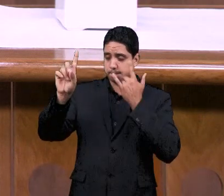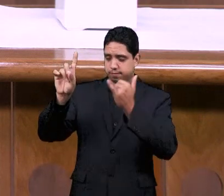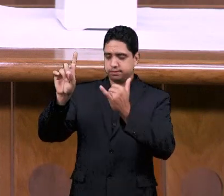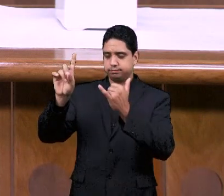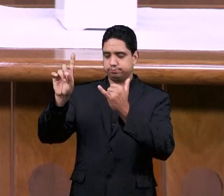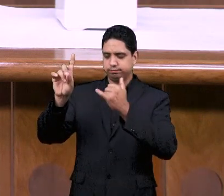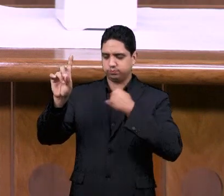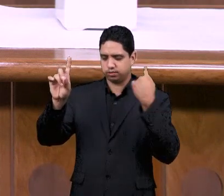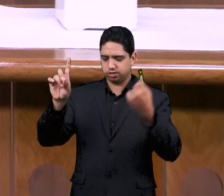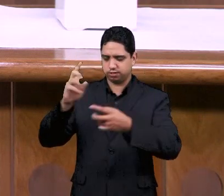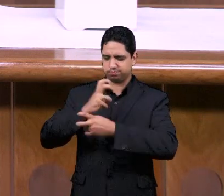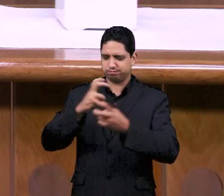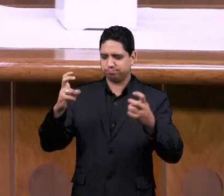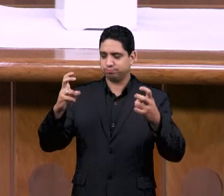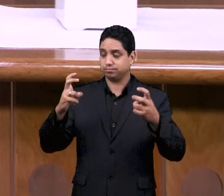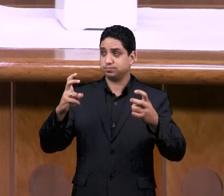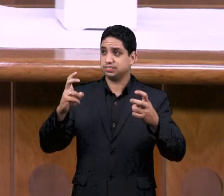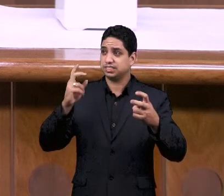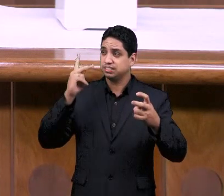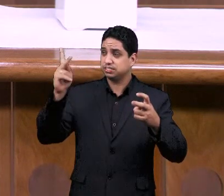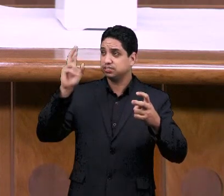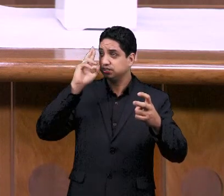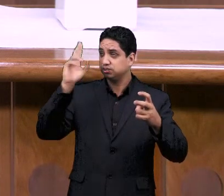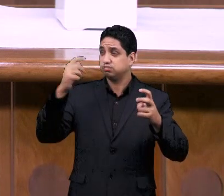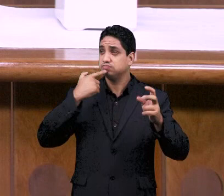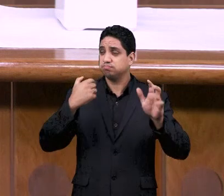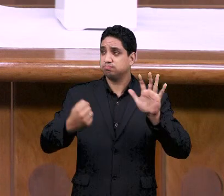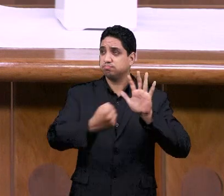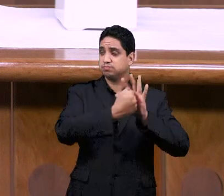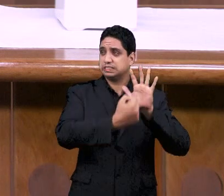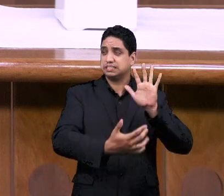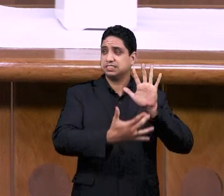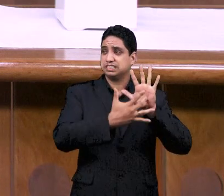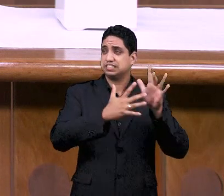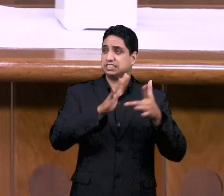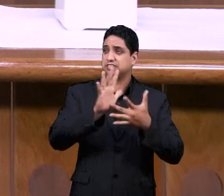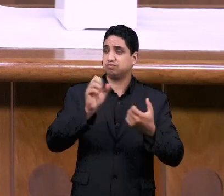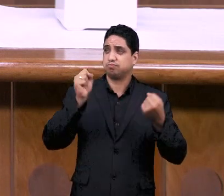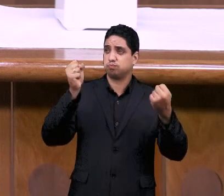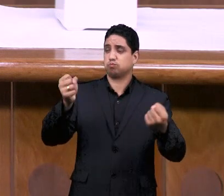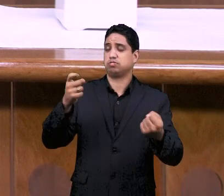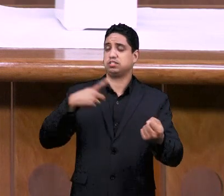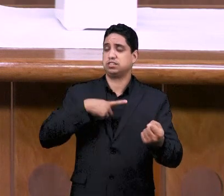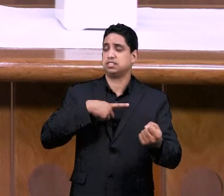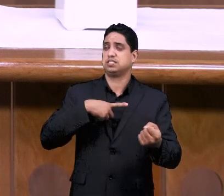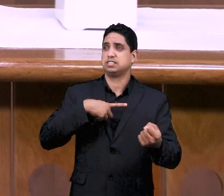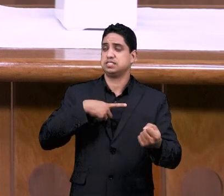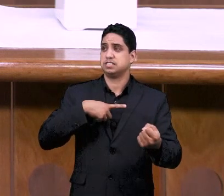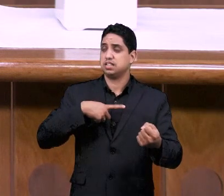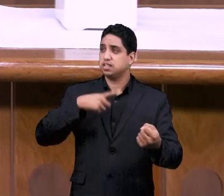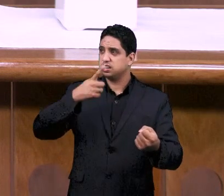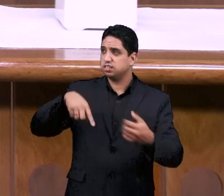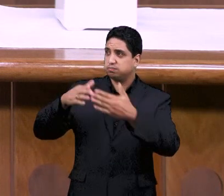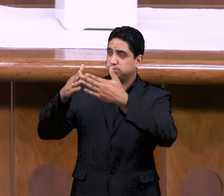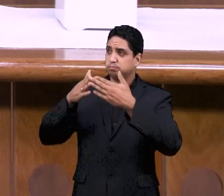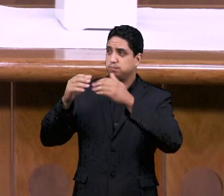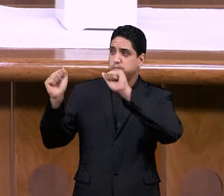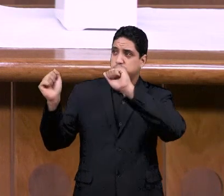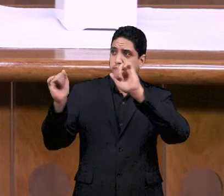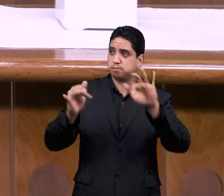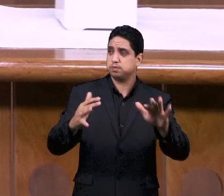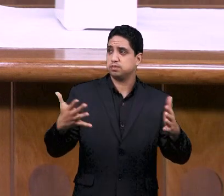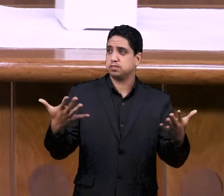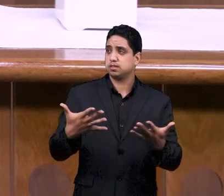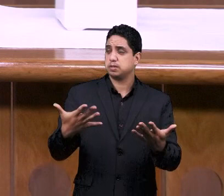Père, nous prions à toi, Seigneur, par le pouvoir qui est dans le sang du Seigneur Jésus, et en suppliant la bénédiction en